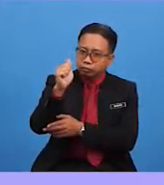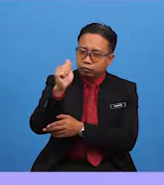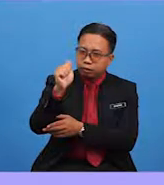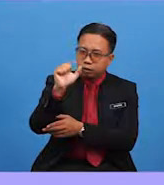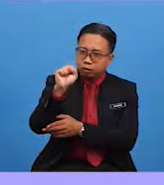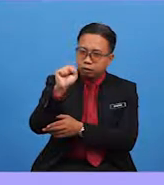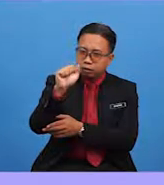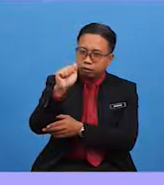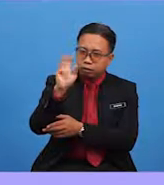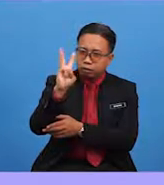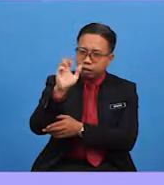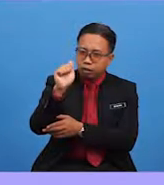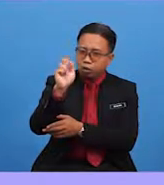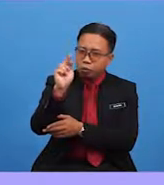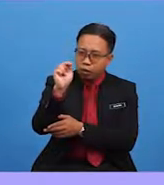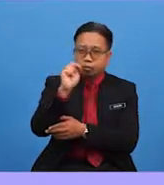angkasawan.